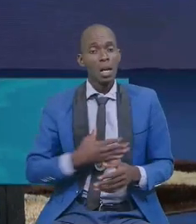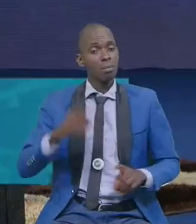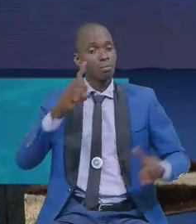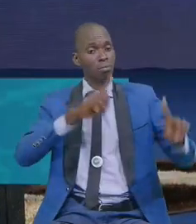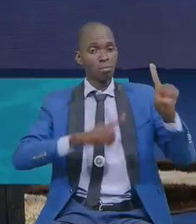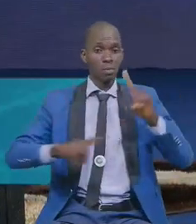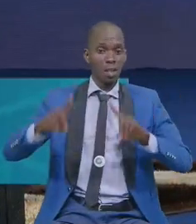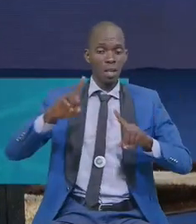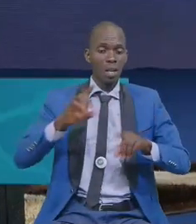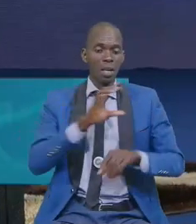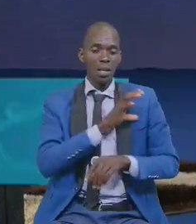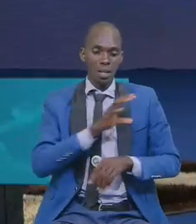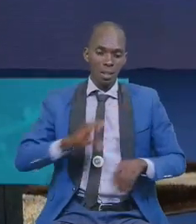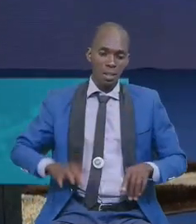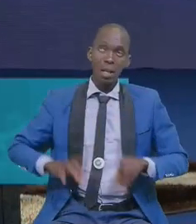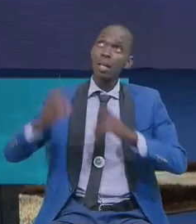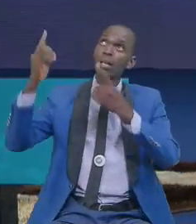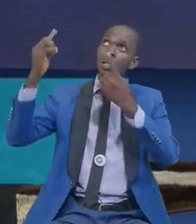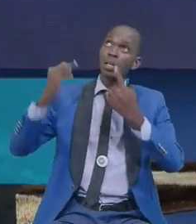Et dis, Christ est venu pour moi.